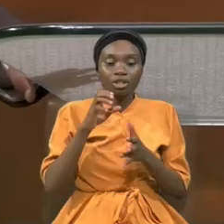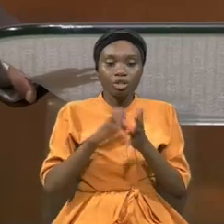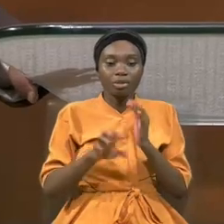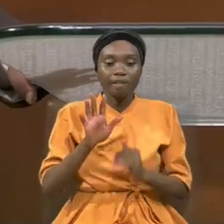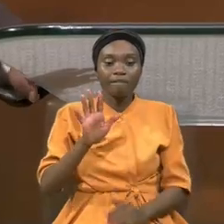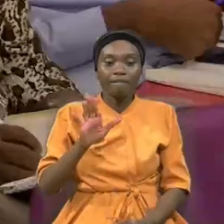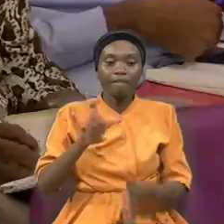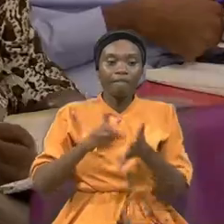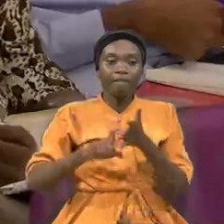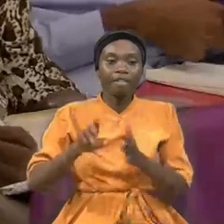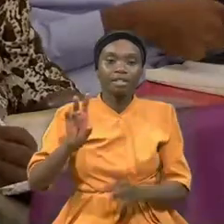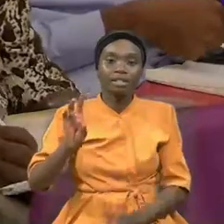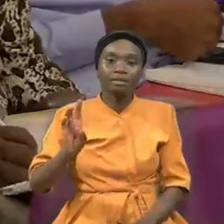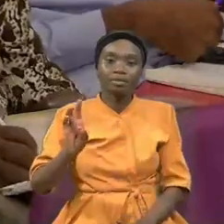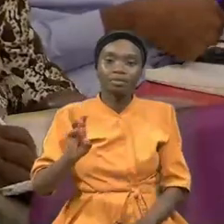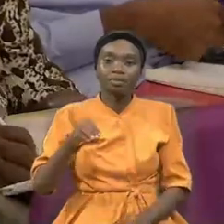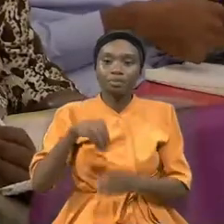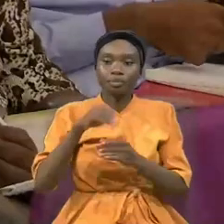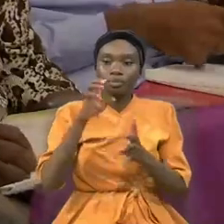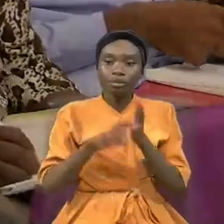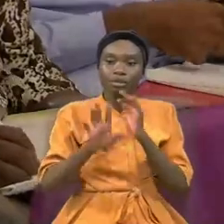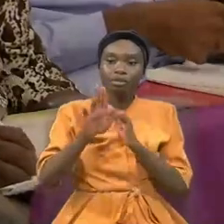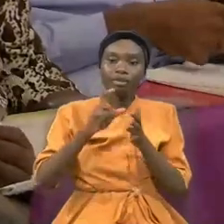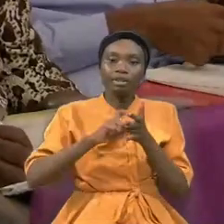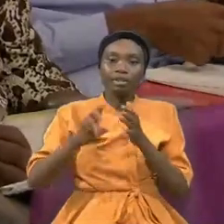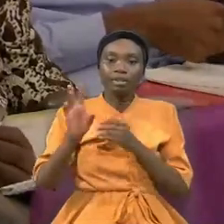Chapitre 5, verset 7.